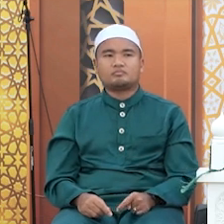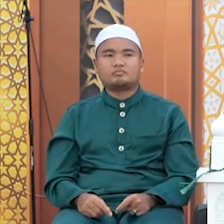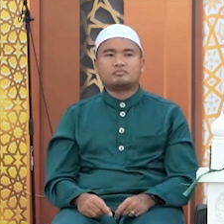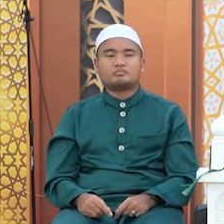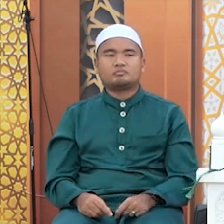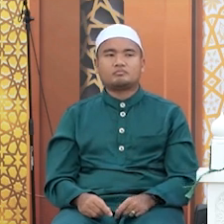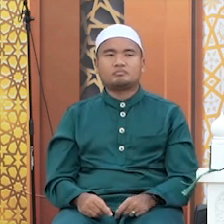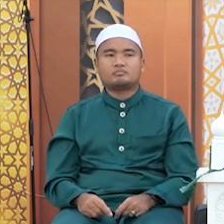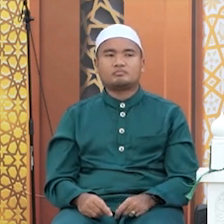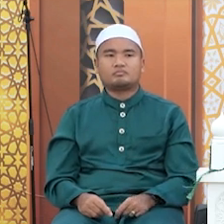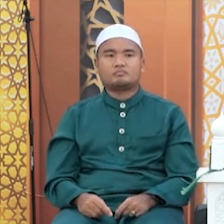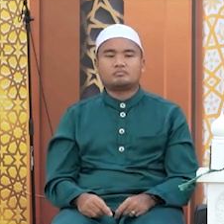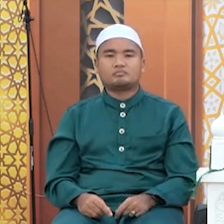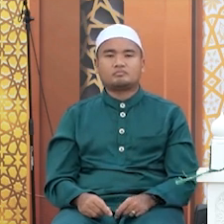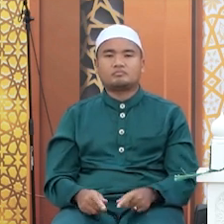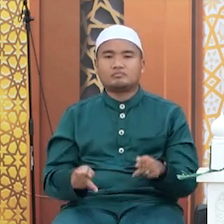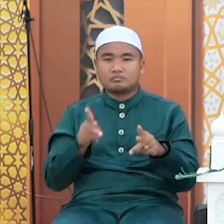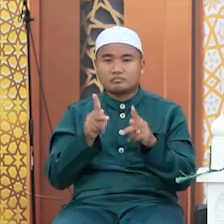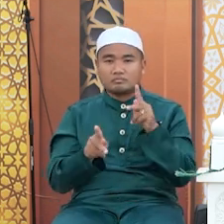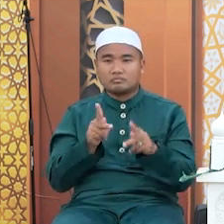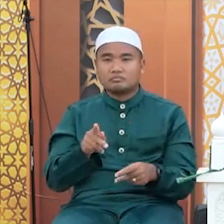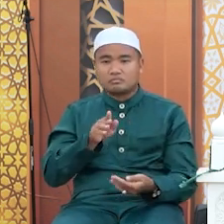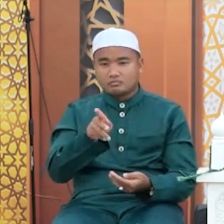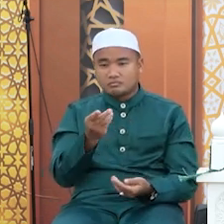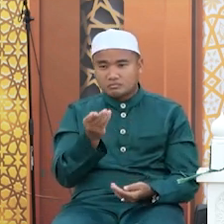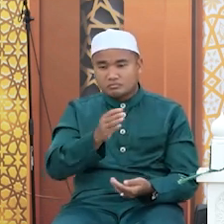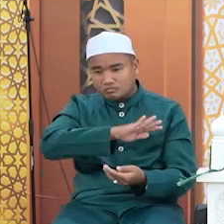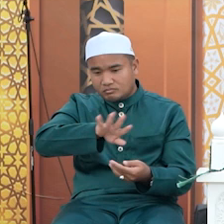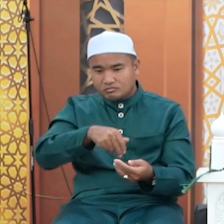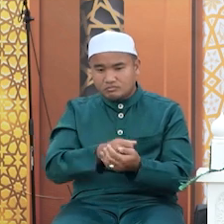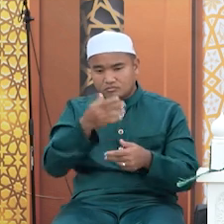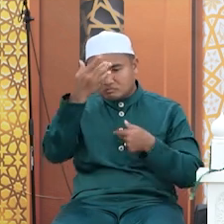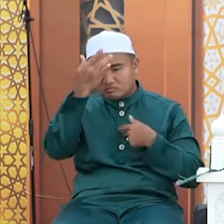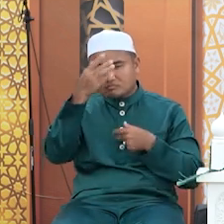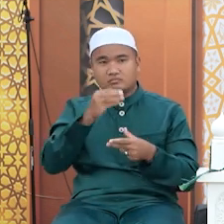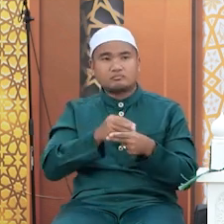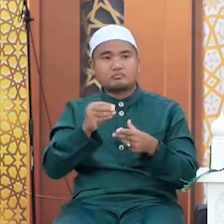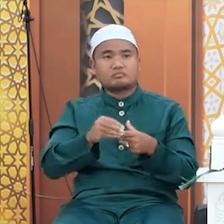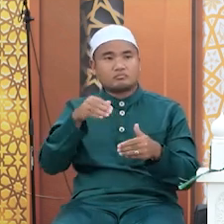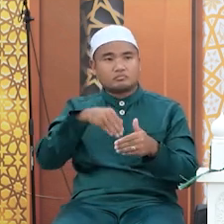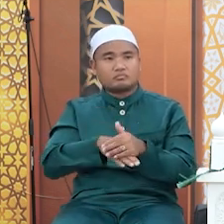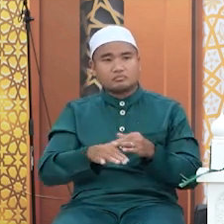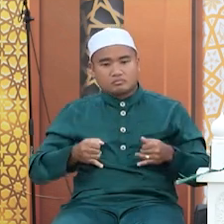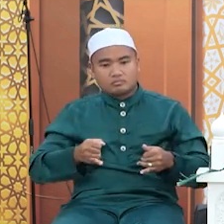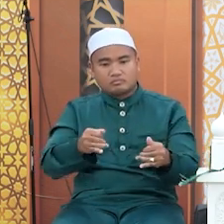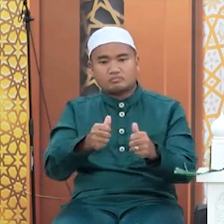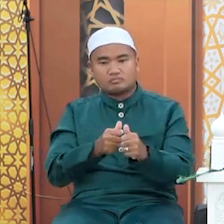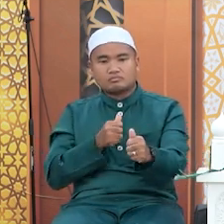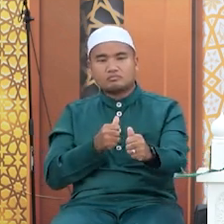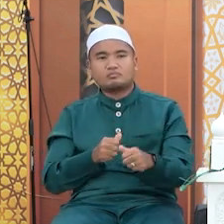ukhra. Jika sekiranya kamu sakit atau kamu dalam musafir, lantas kamu berbuka, tak